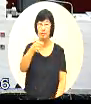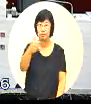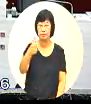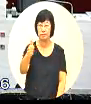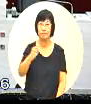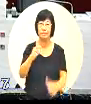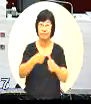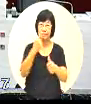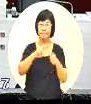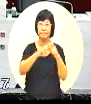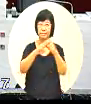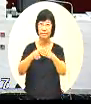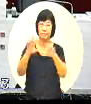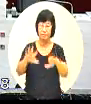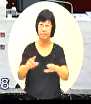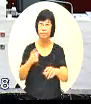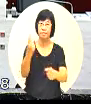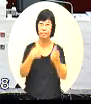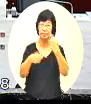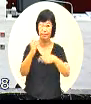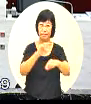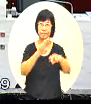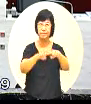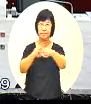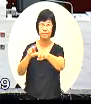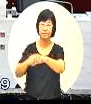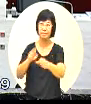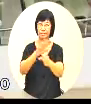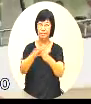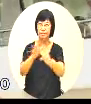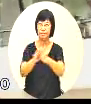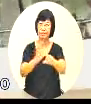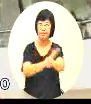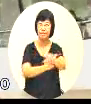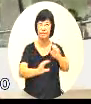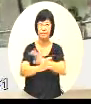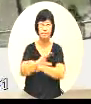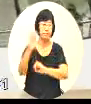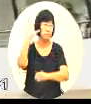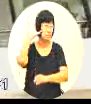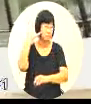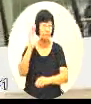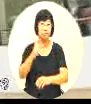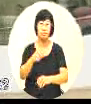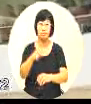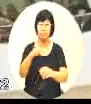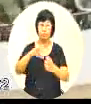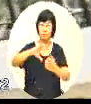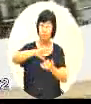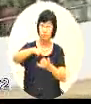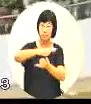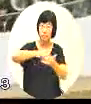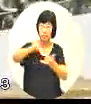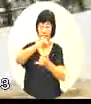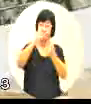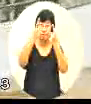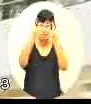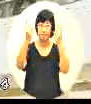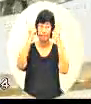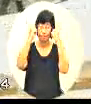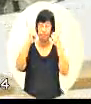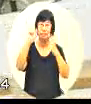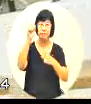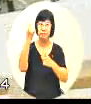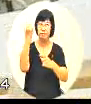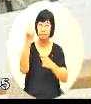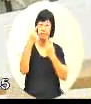介绍今天旁听席坐满了国内优秀的大学生，由一所大学的刘鸿升